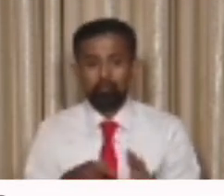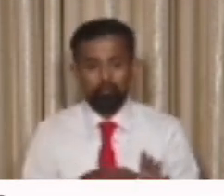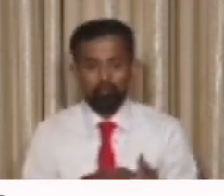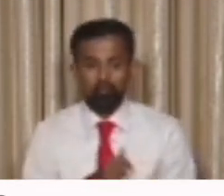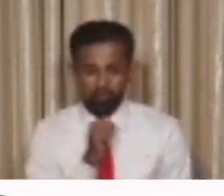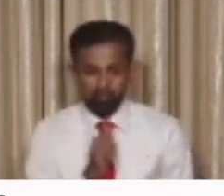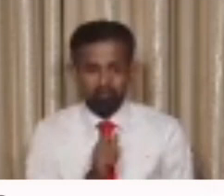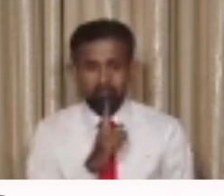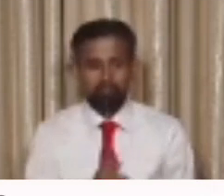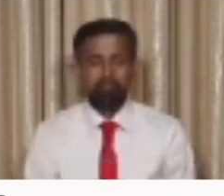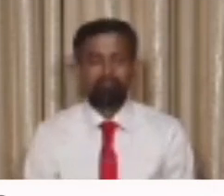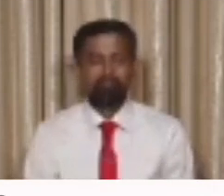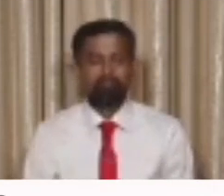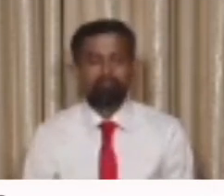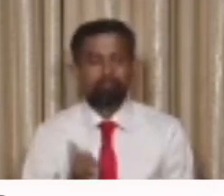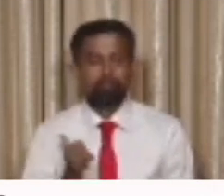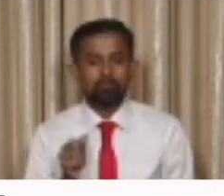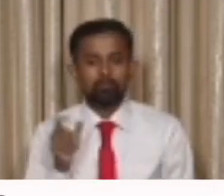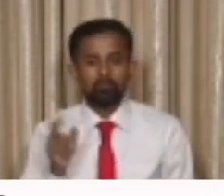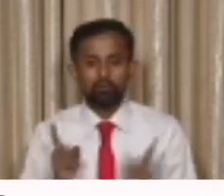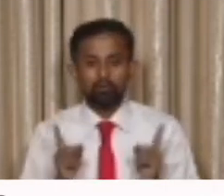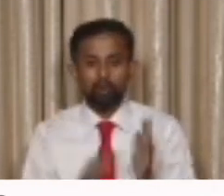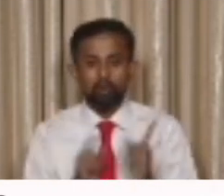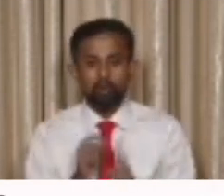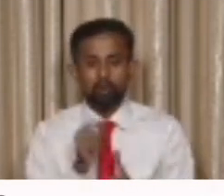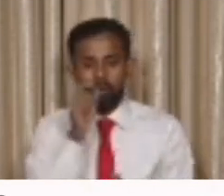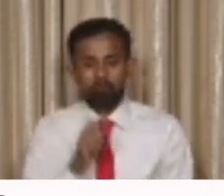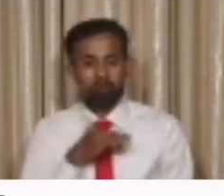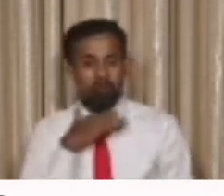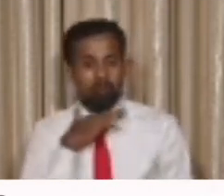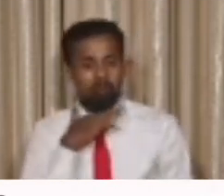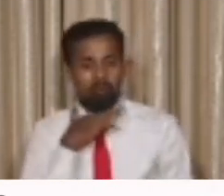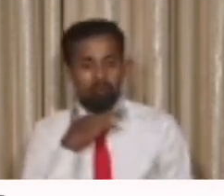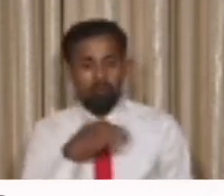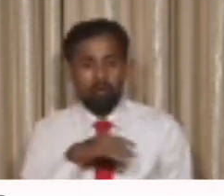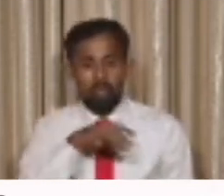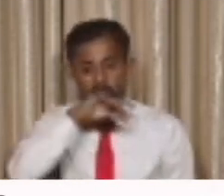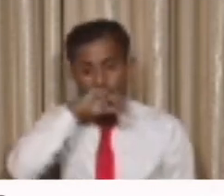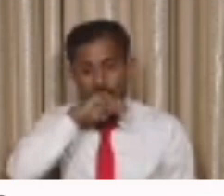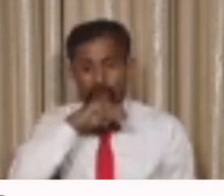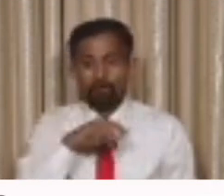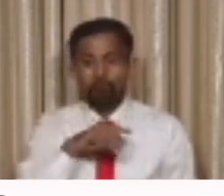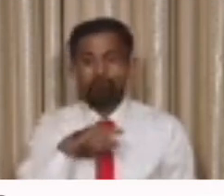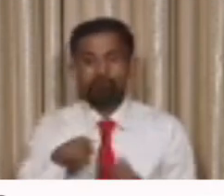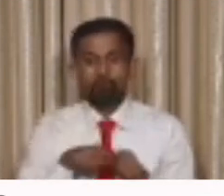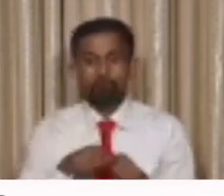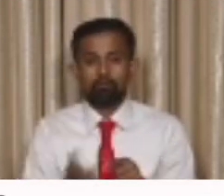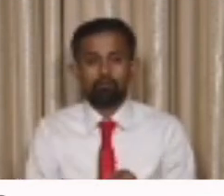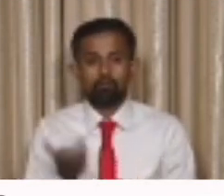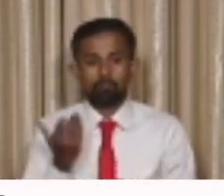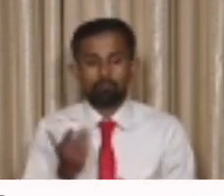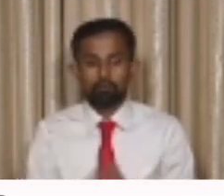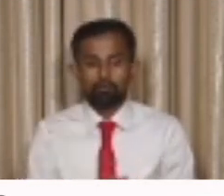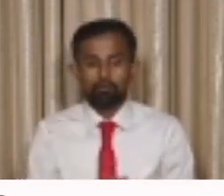එපැයි. සමහරු මේ ක්‍රීඩා ඇමතිකමට කෙලහලන්නේ පිස්සු බල්ල කෙලහලනවට වැඩිය අසීමිතව. මොකද